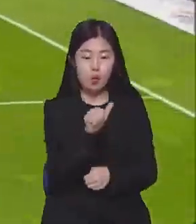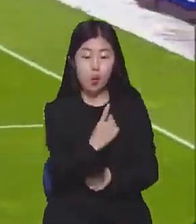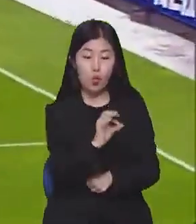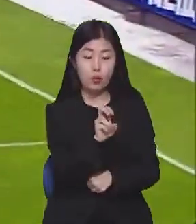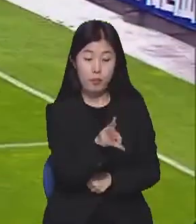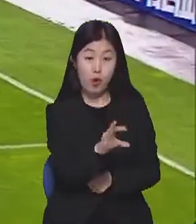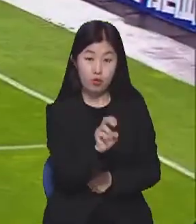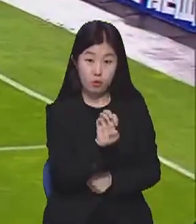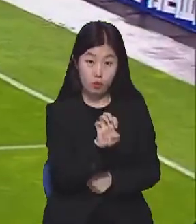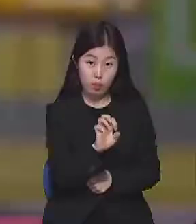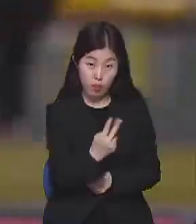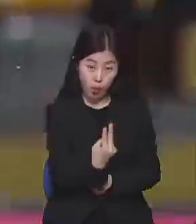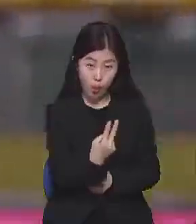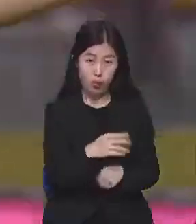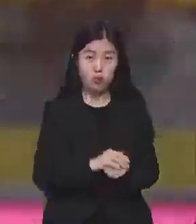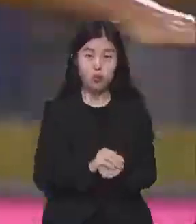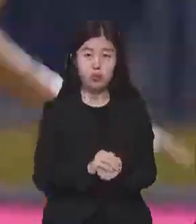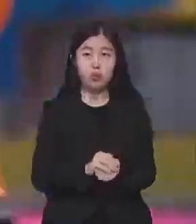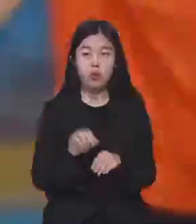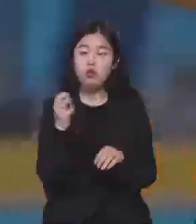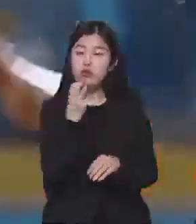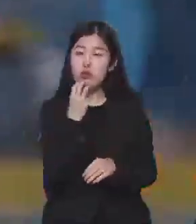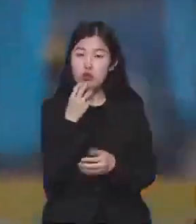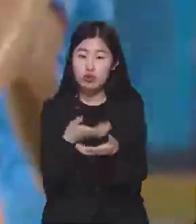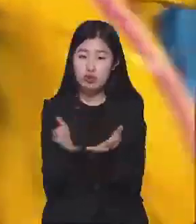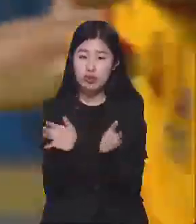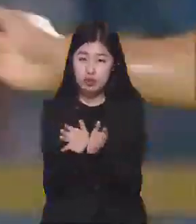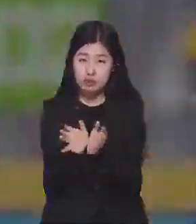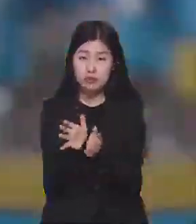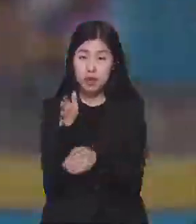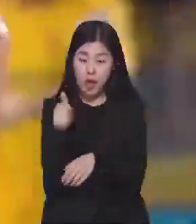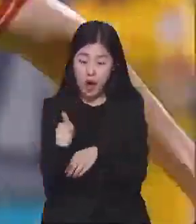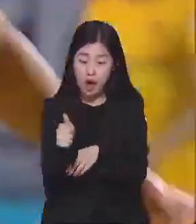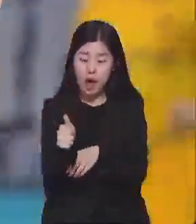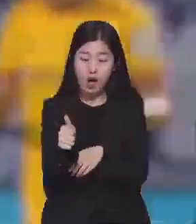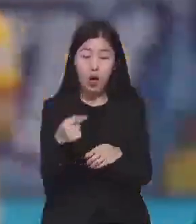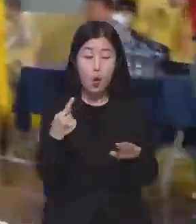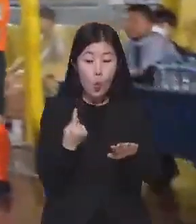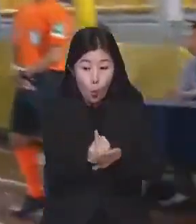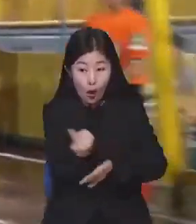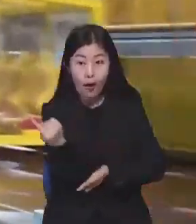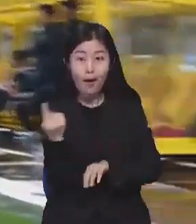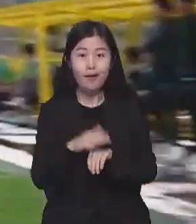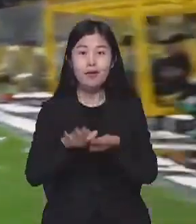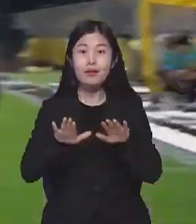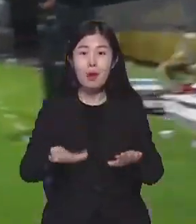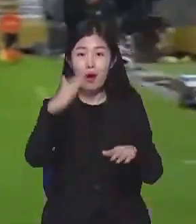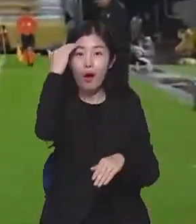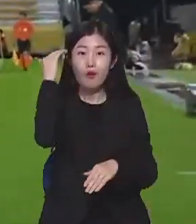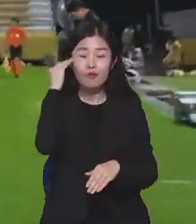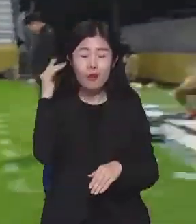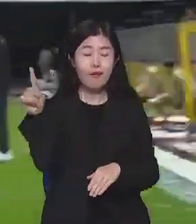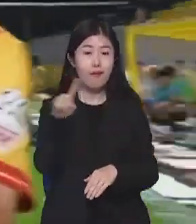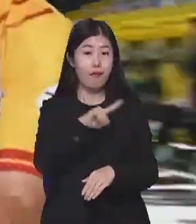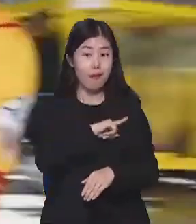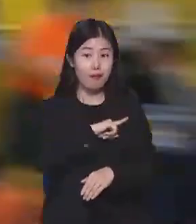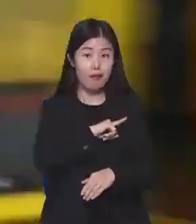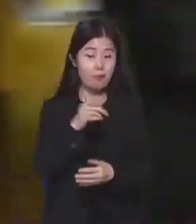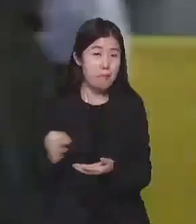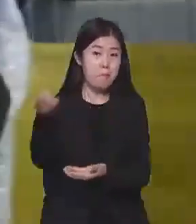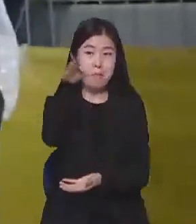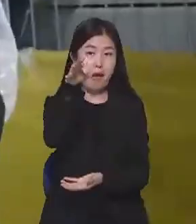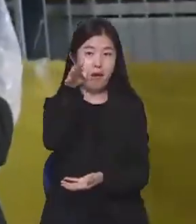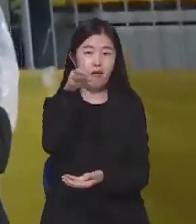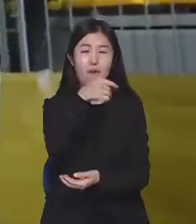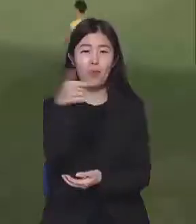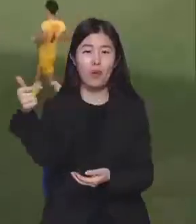홍명보 감독과 FC서울 새 사령탑이 유력한 김기동 감독을 제외하면 국내 프로팀 감독 중 가장 높은 대우를 받게 될